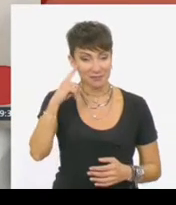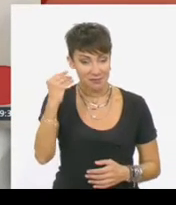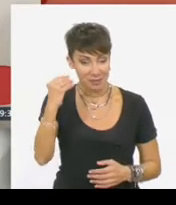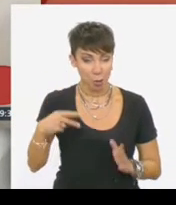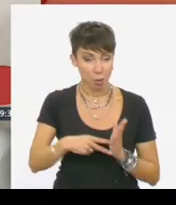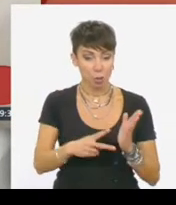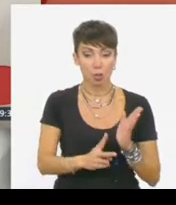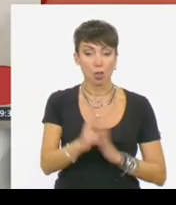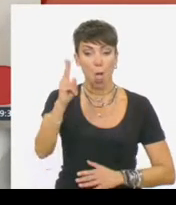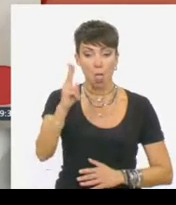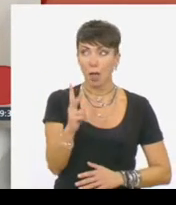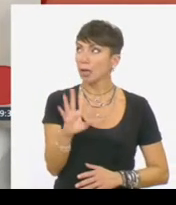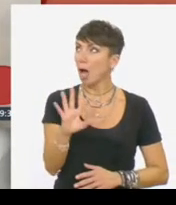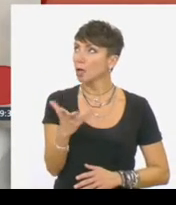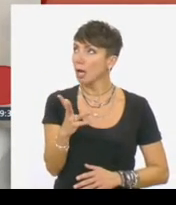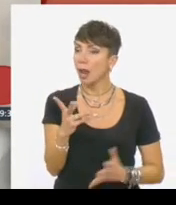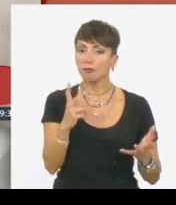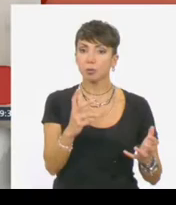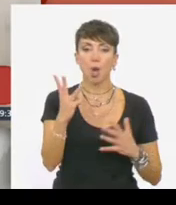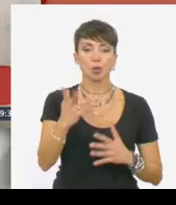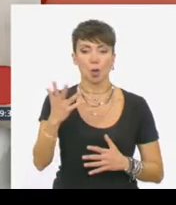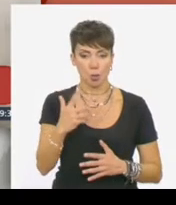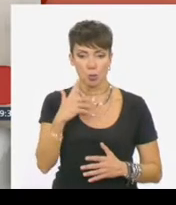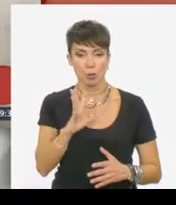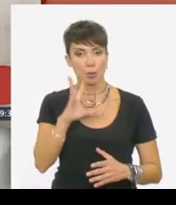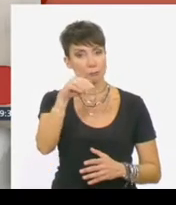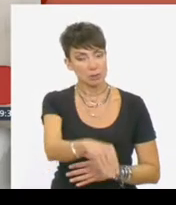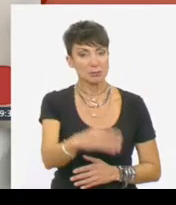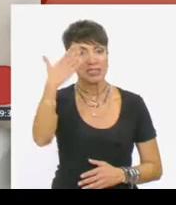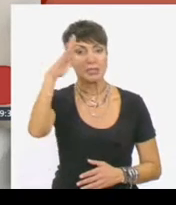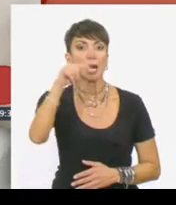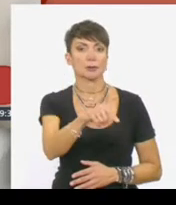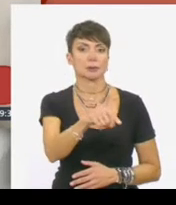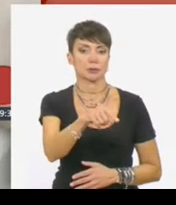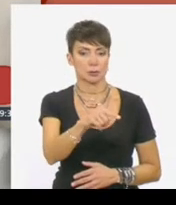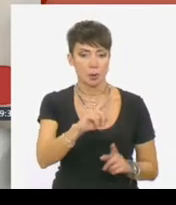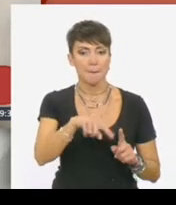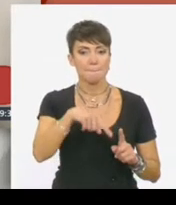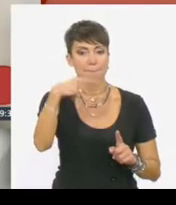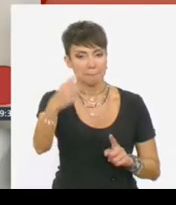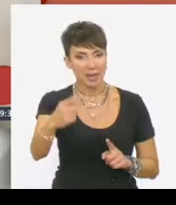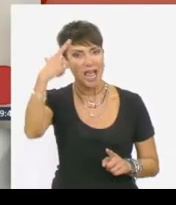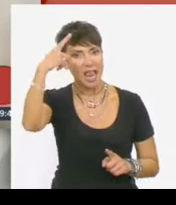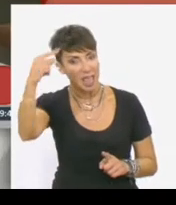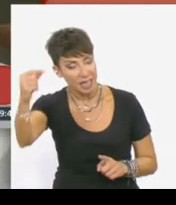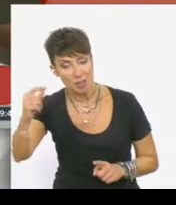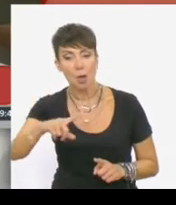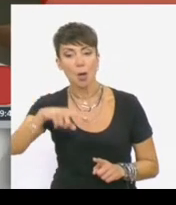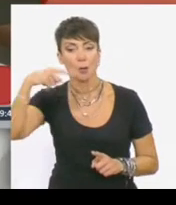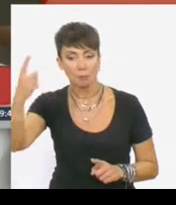2012, 78 χρονών, πήγα στο γυμνάσιο. Και μετά το γυμνάσιο πήγα στο Λύκειο και